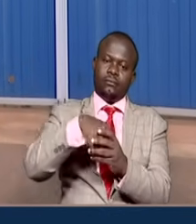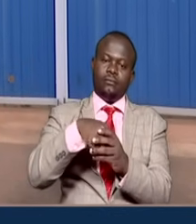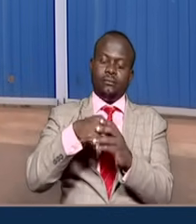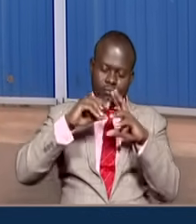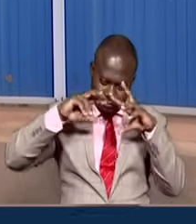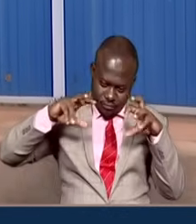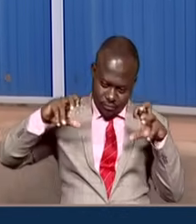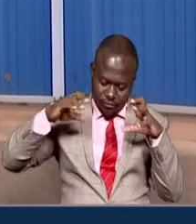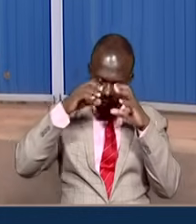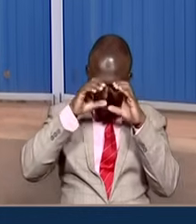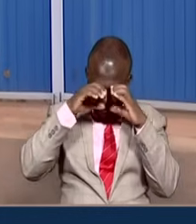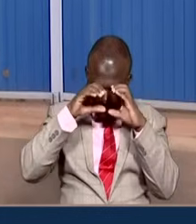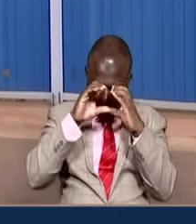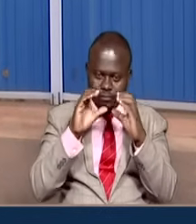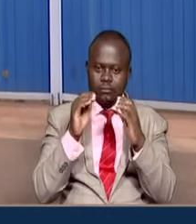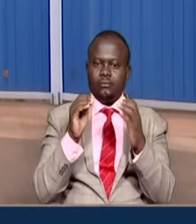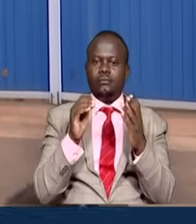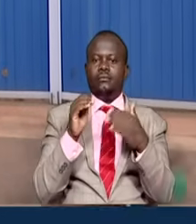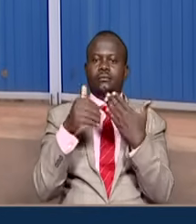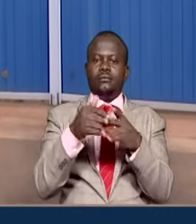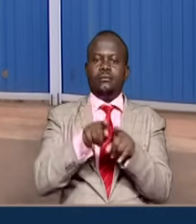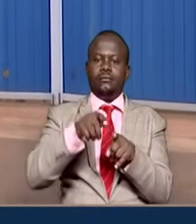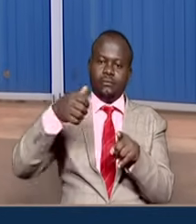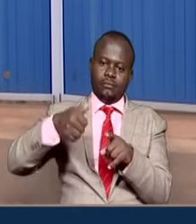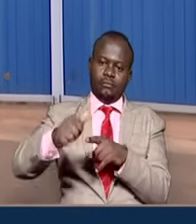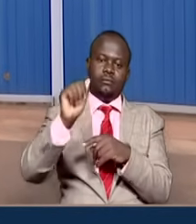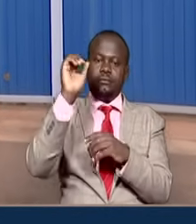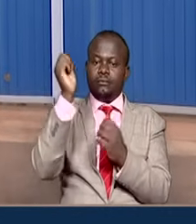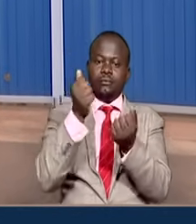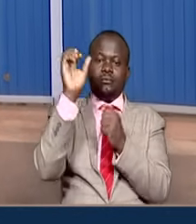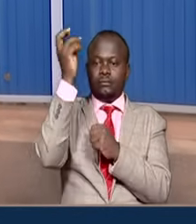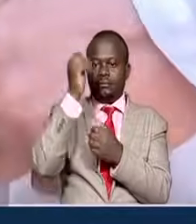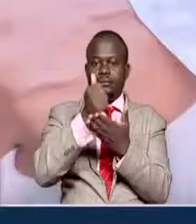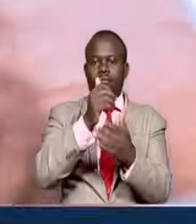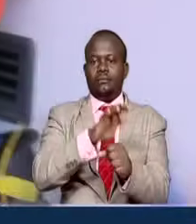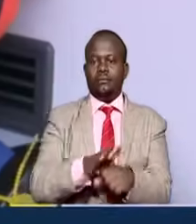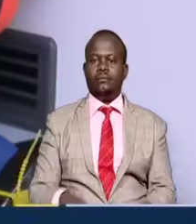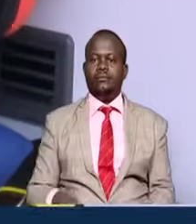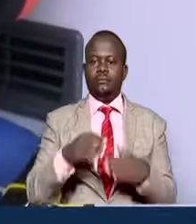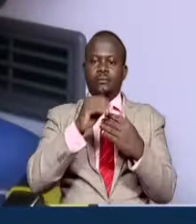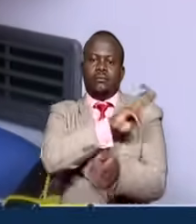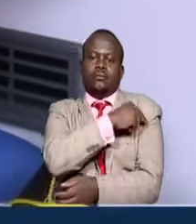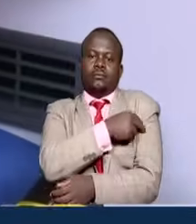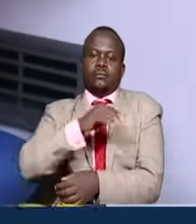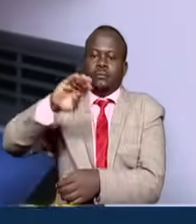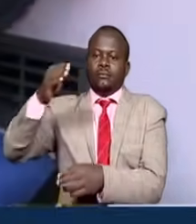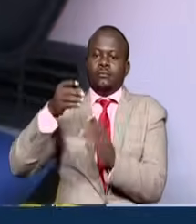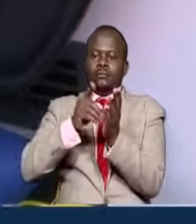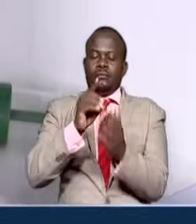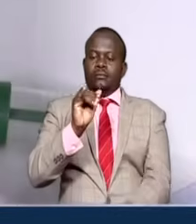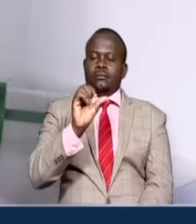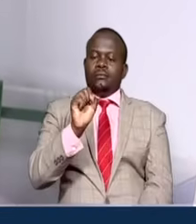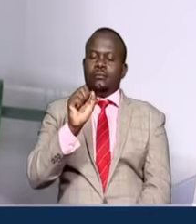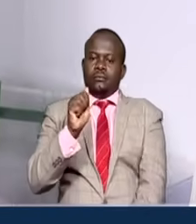scan brain CT scan nabo izo ambulance zirabafasha cyane. Umuyobozi w'ibitaro bya Byumba Dr. Isa